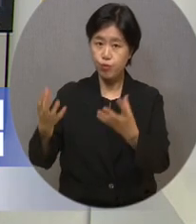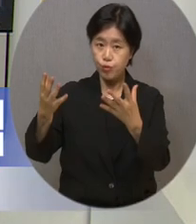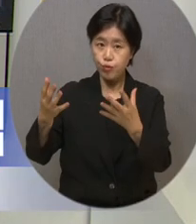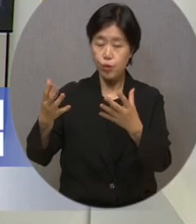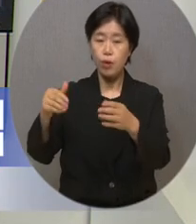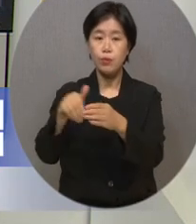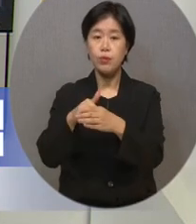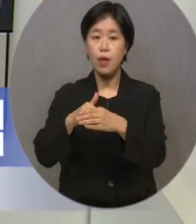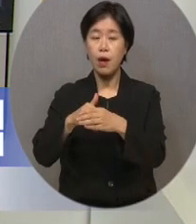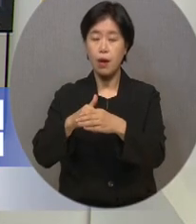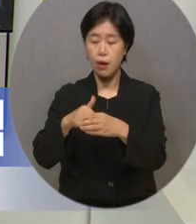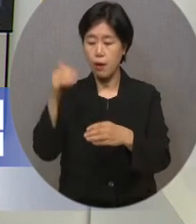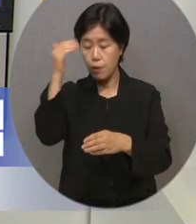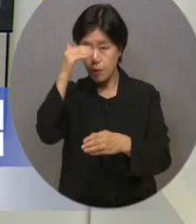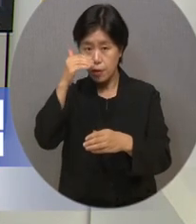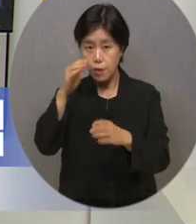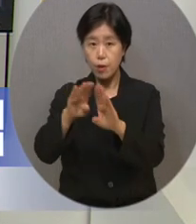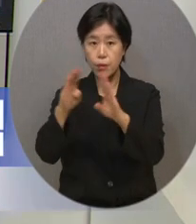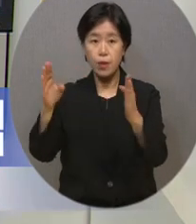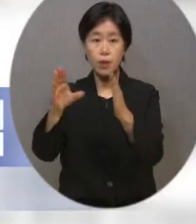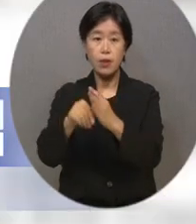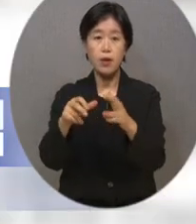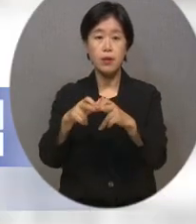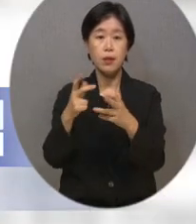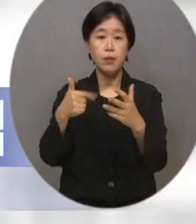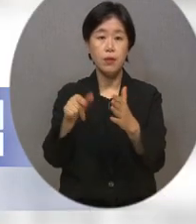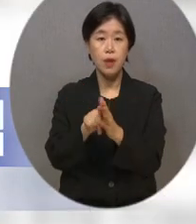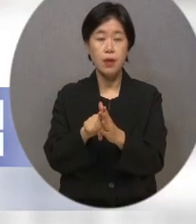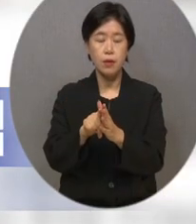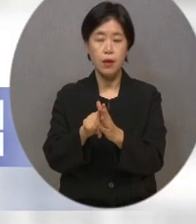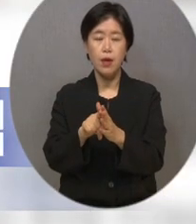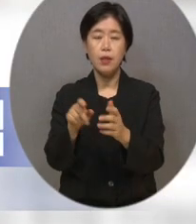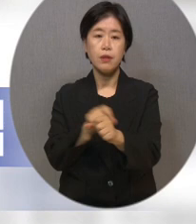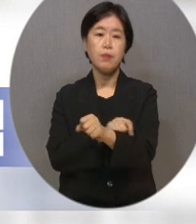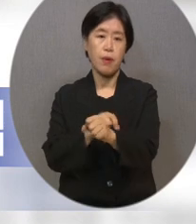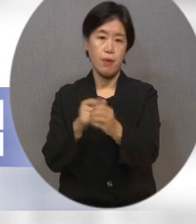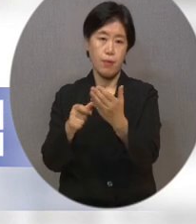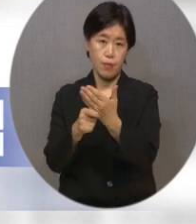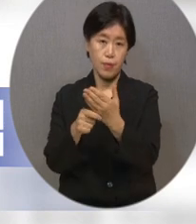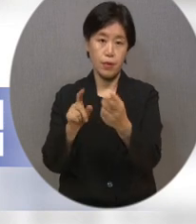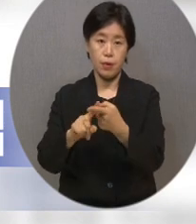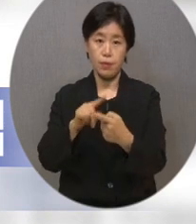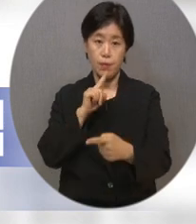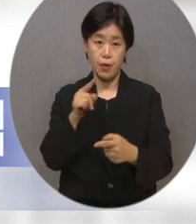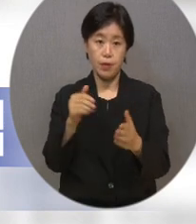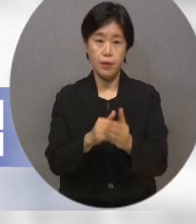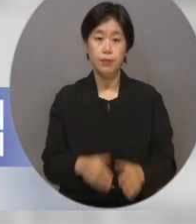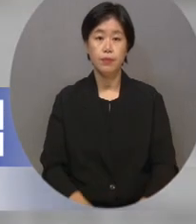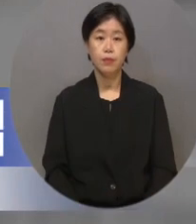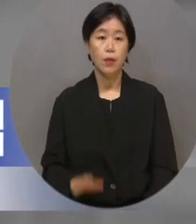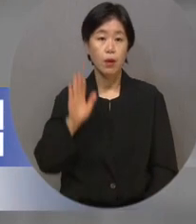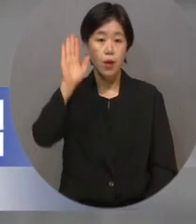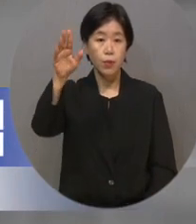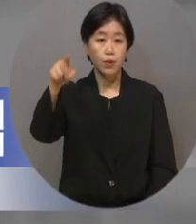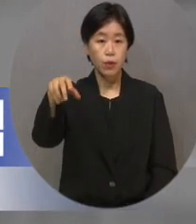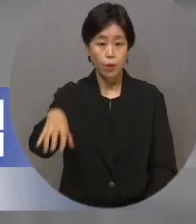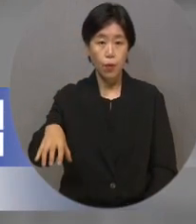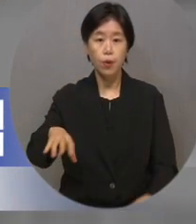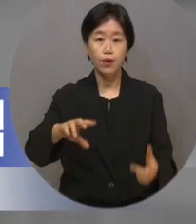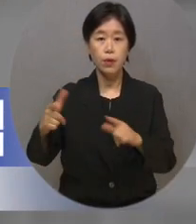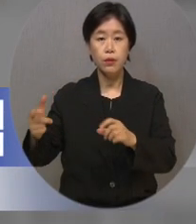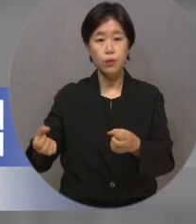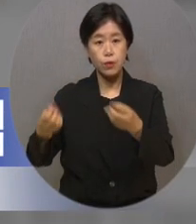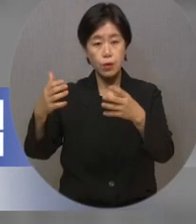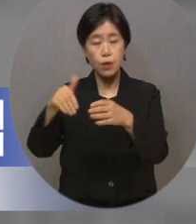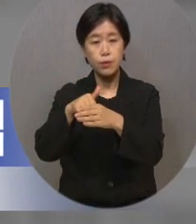위해 휠체어 별도 예매 규정을 도입했습니다 공단은 향후 고척 스카이돔에서 개최되는 콘서트를 비롯한